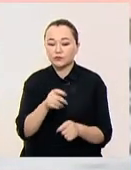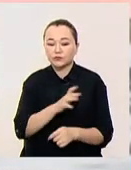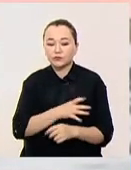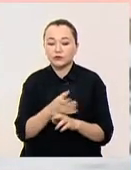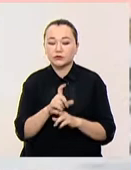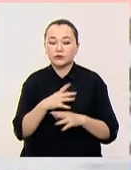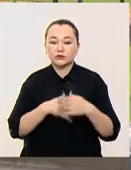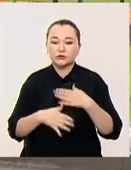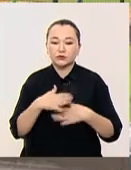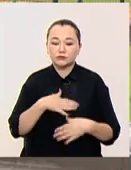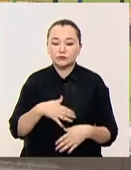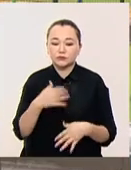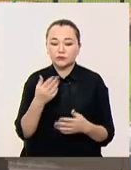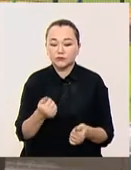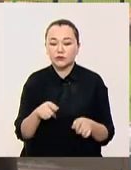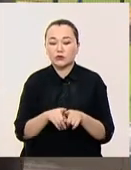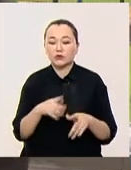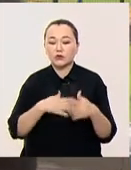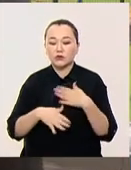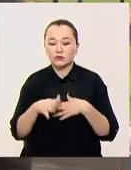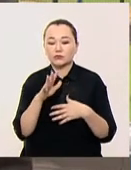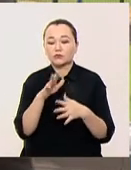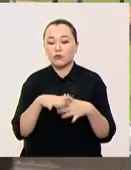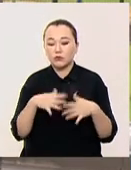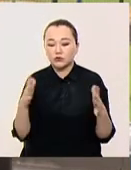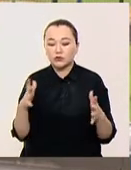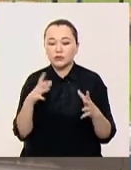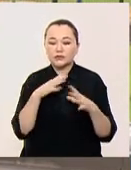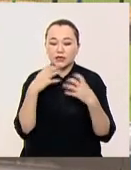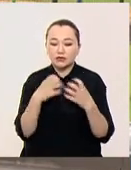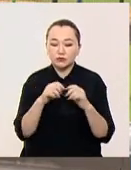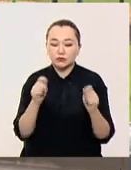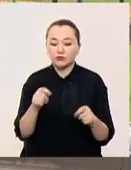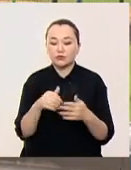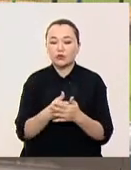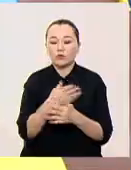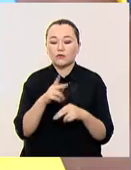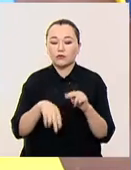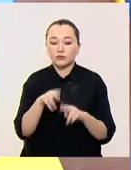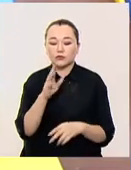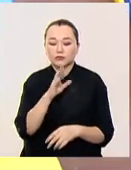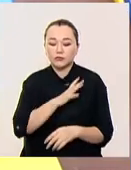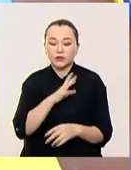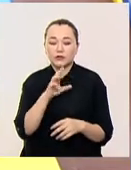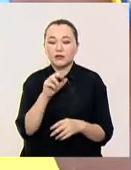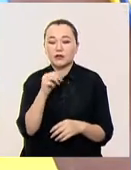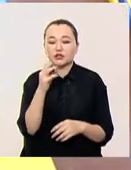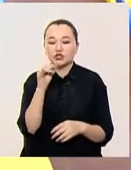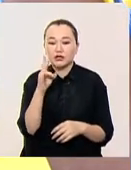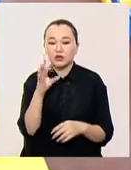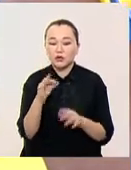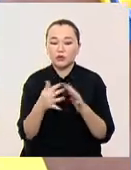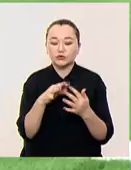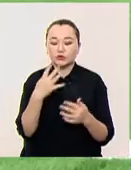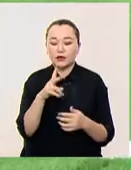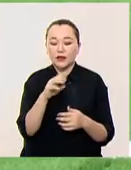Соған қуаныштымын. Осындай қуаныш бола берсін. Енді стадион ашайын деп жатыр, жаңадан салып жатыр. Балкашин ауылында 40 жыл бұрын